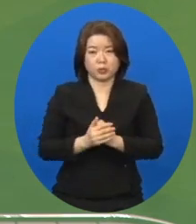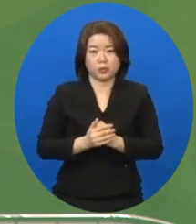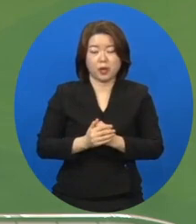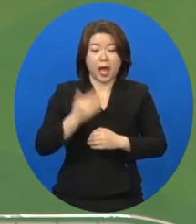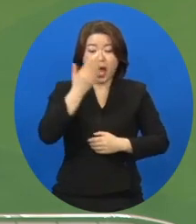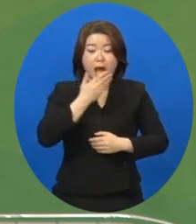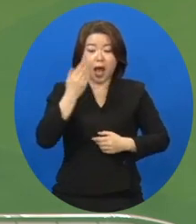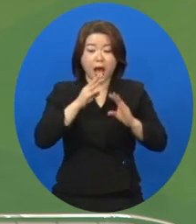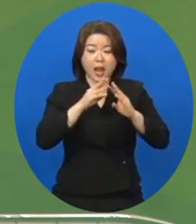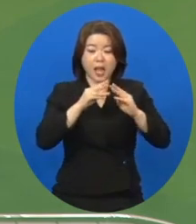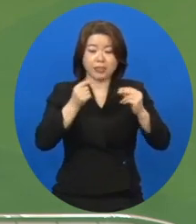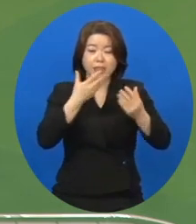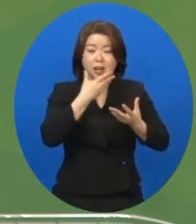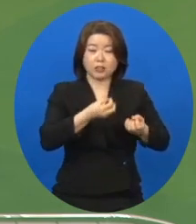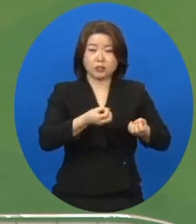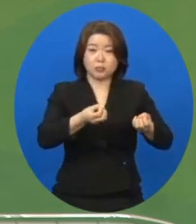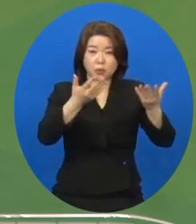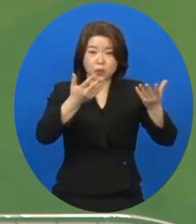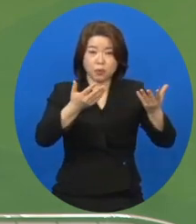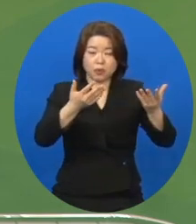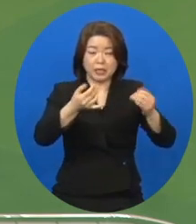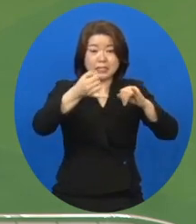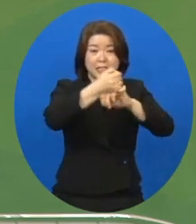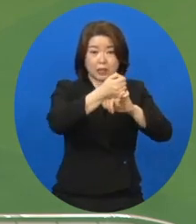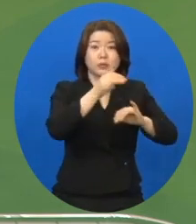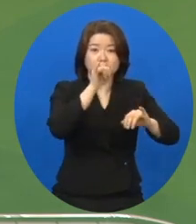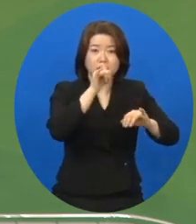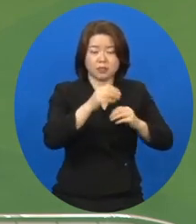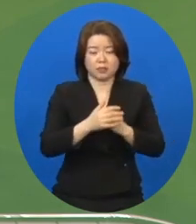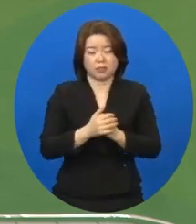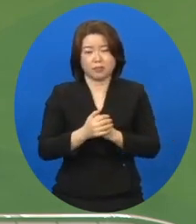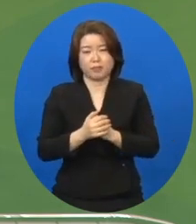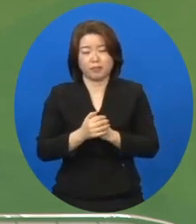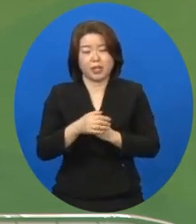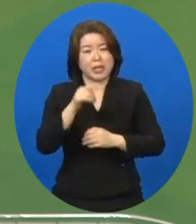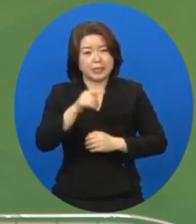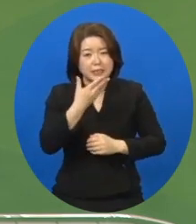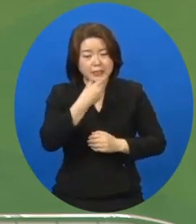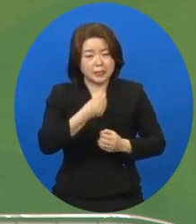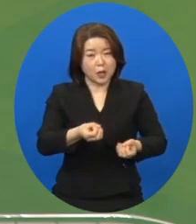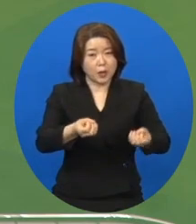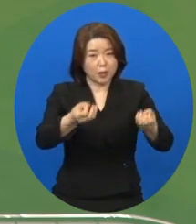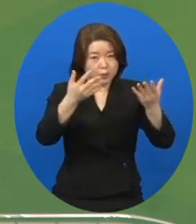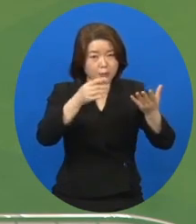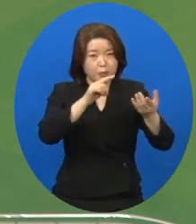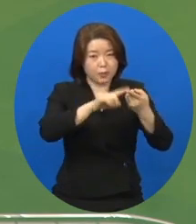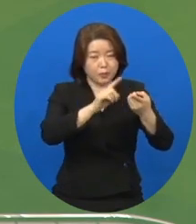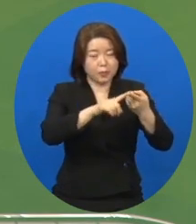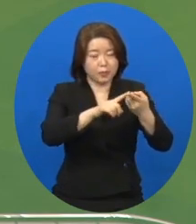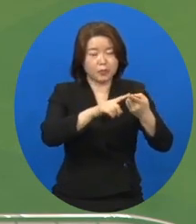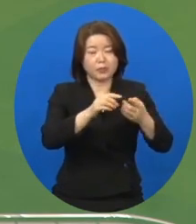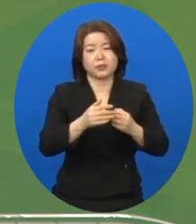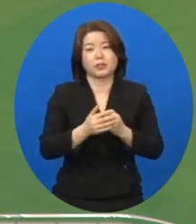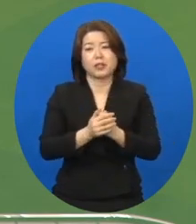있는데 그 가나안의 축복은 하나님이 왕이신 하나님의 나라를 의미해요.